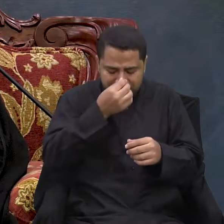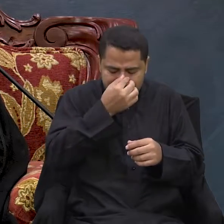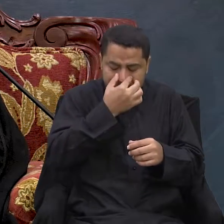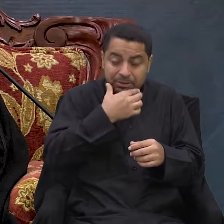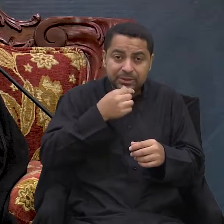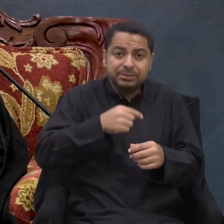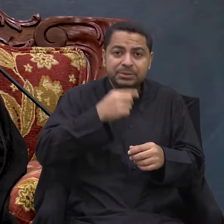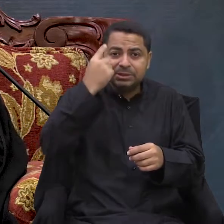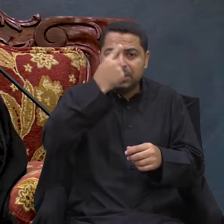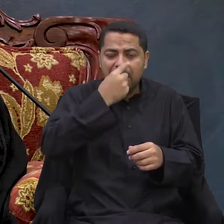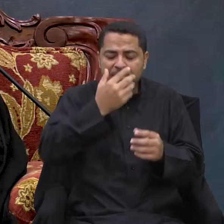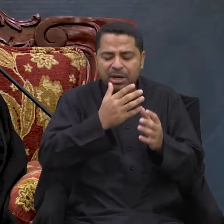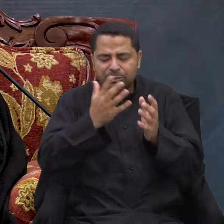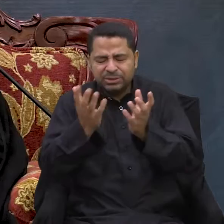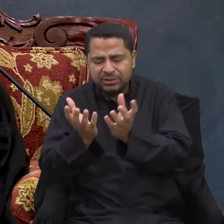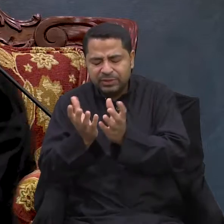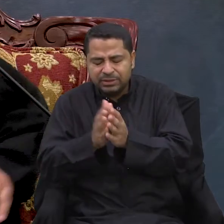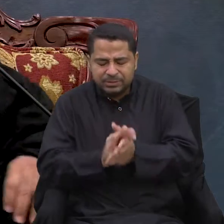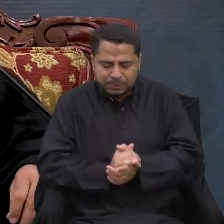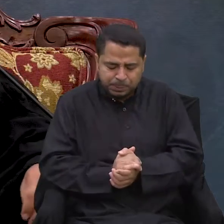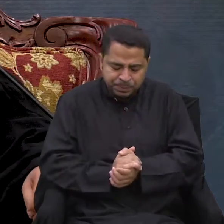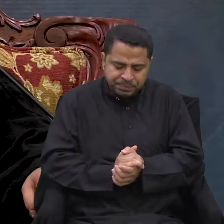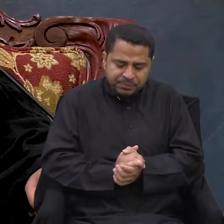شمال الصفحتين.